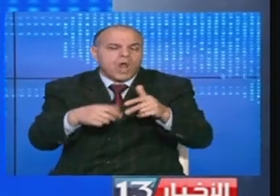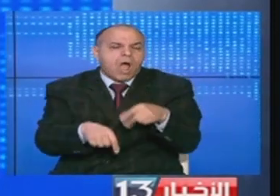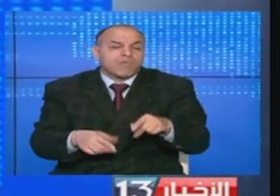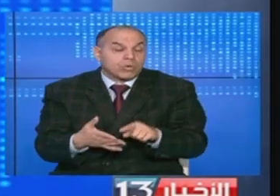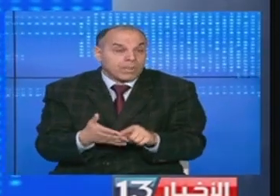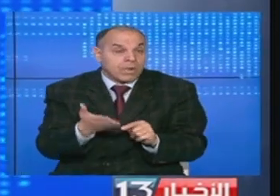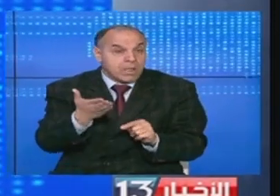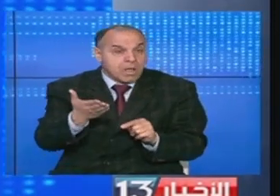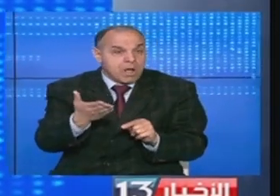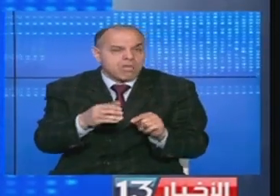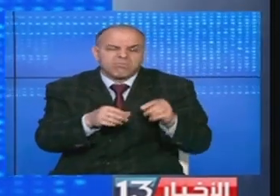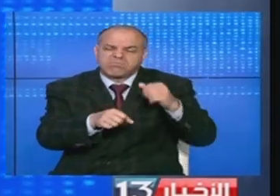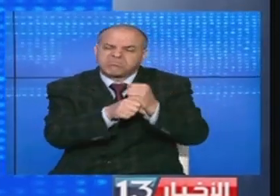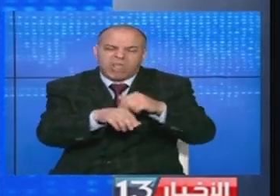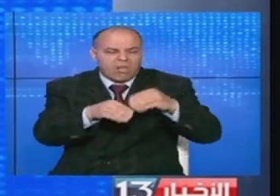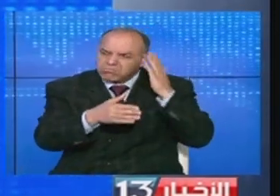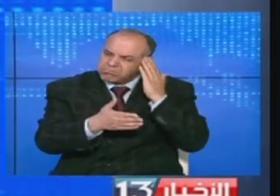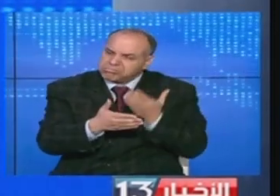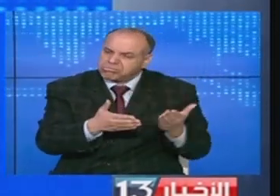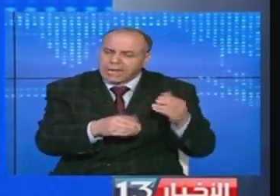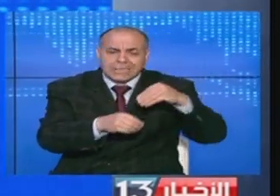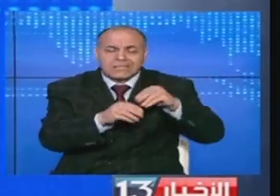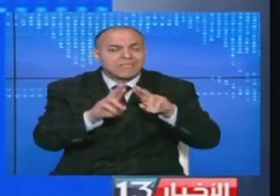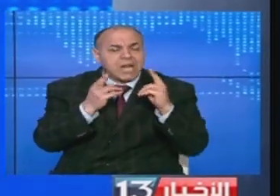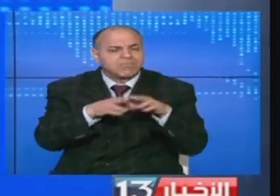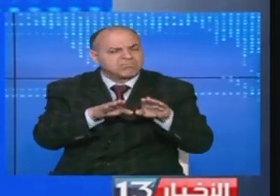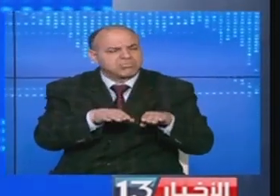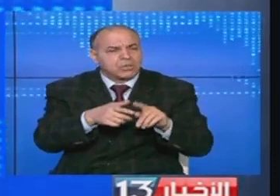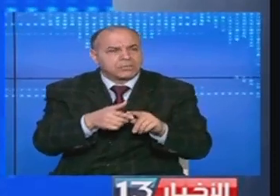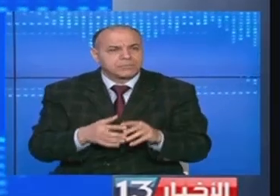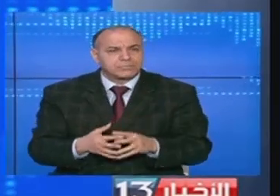من ركود منتظر للاقتصاد العالمي